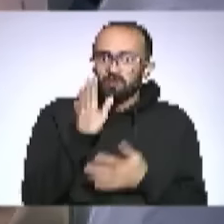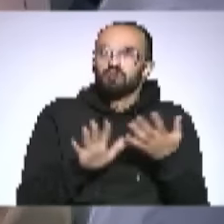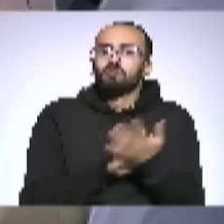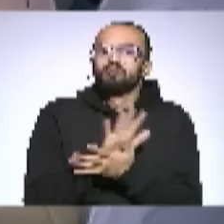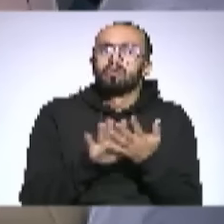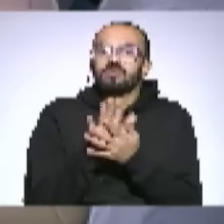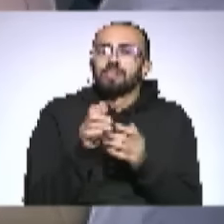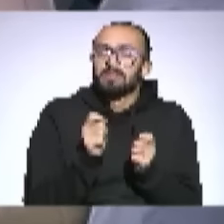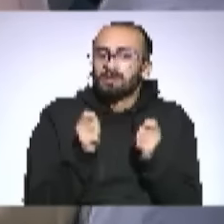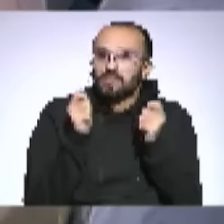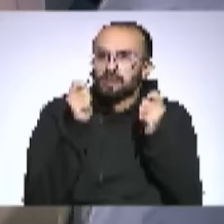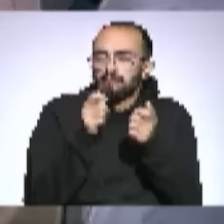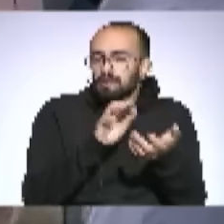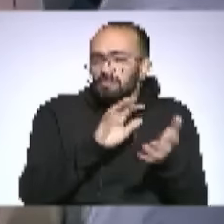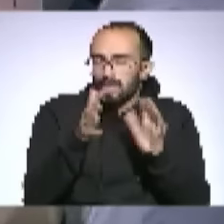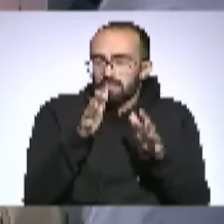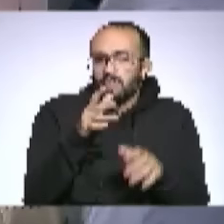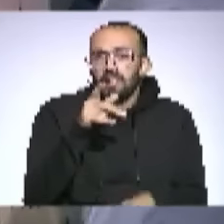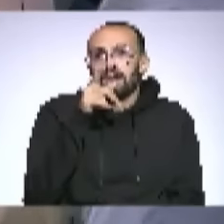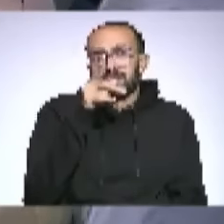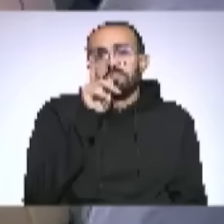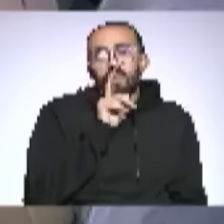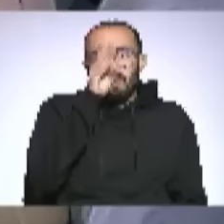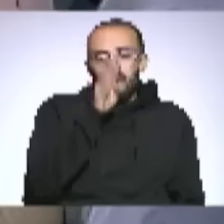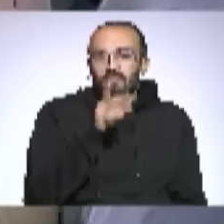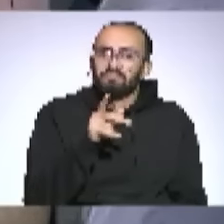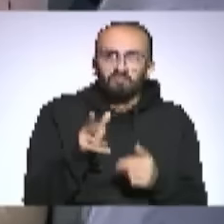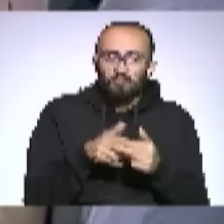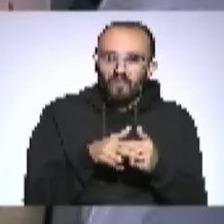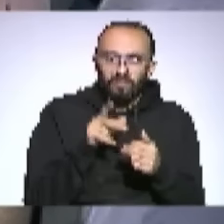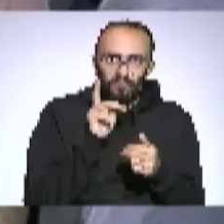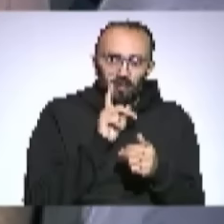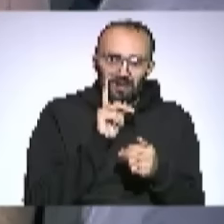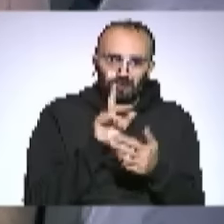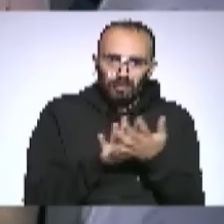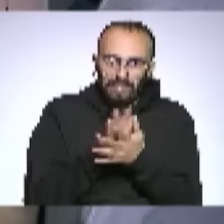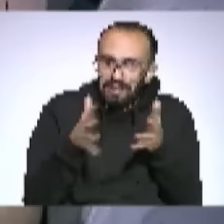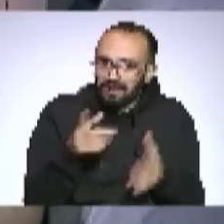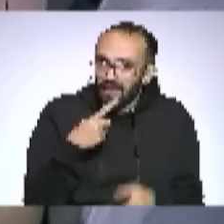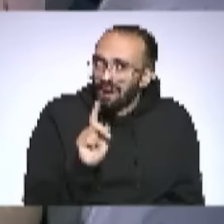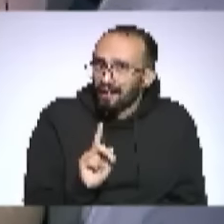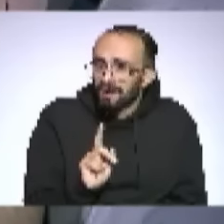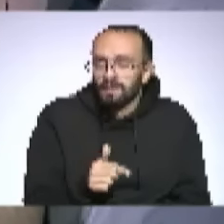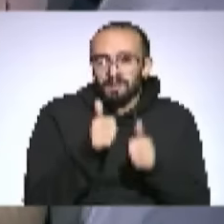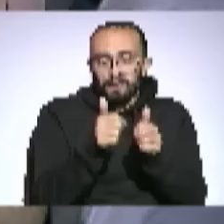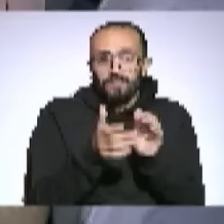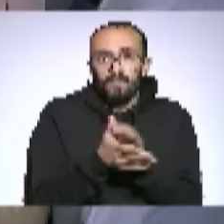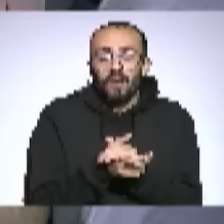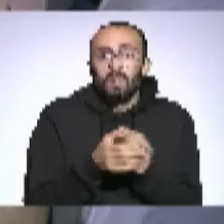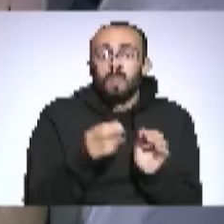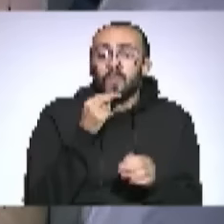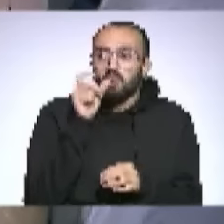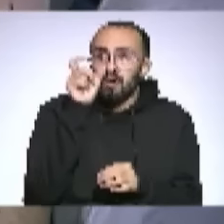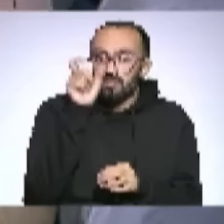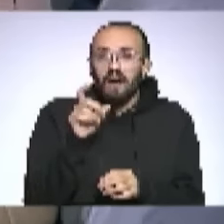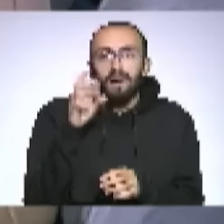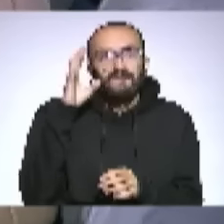مشاكل كثيره جدا اعتقد انه انت مش هترضي انه ابنك يعيش في مشاكل الحقيقه انه هذا الزوج عائل